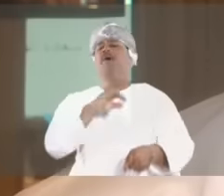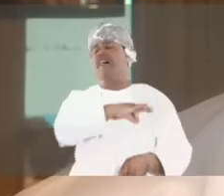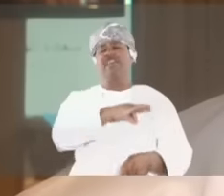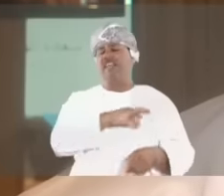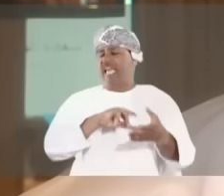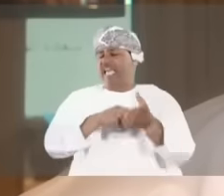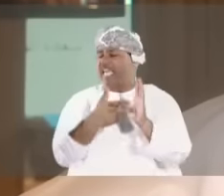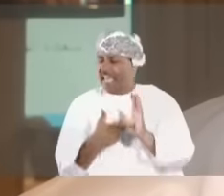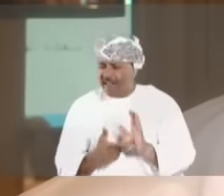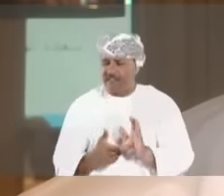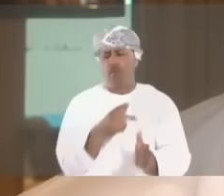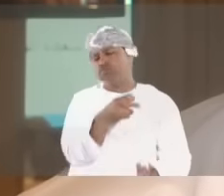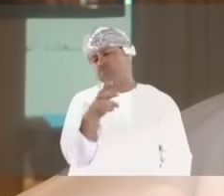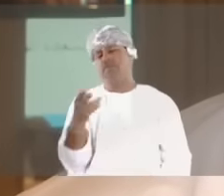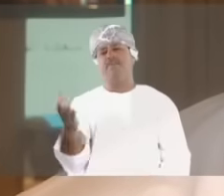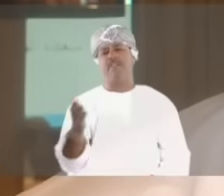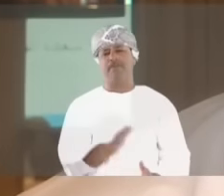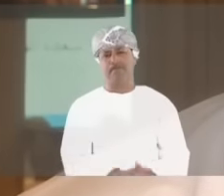بشكل أوسع مما هو عليه.